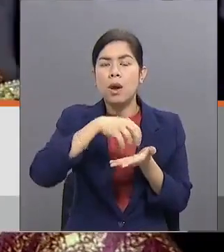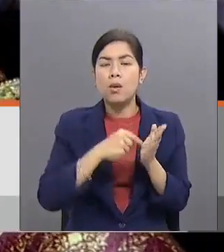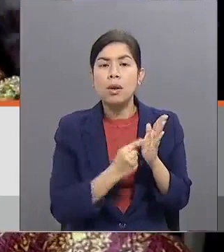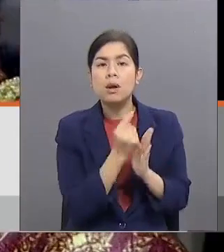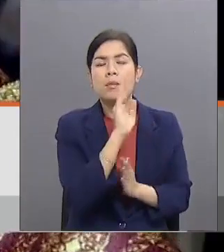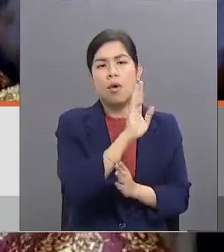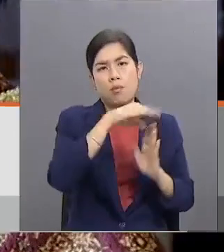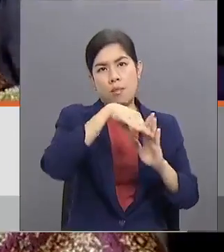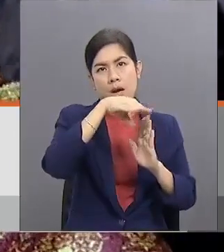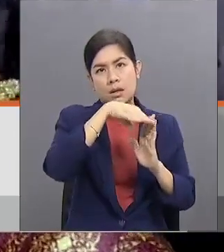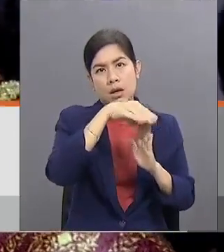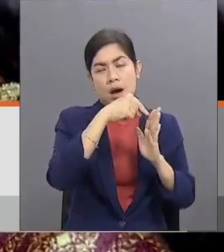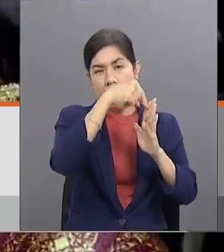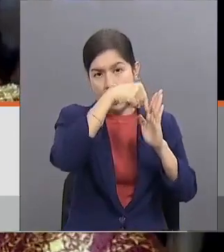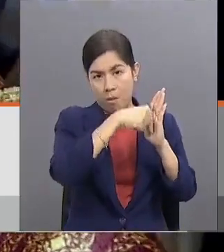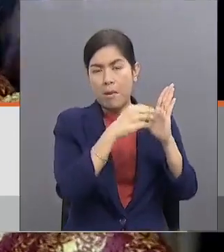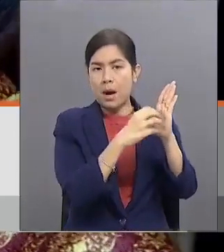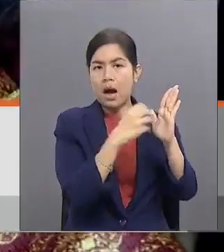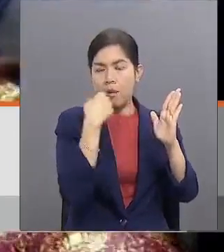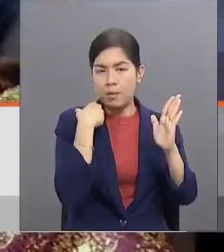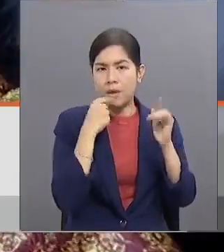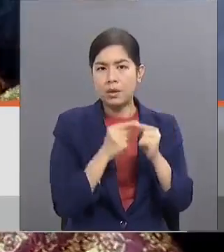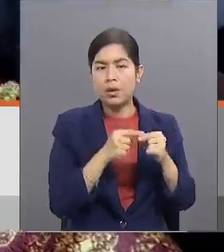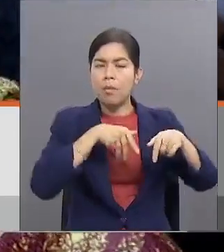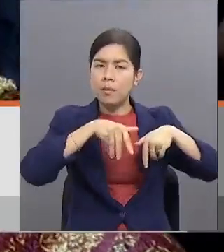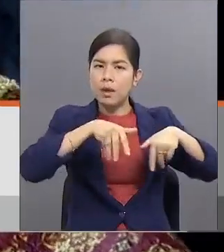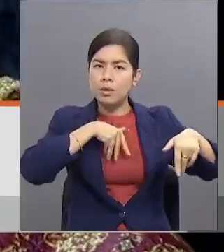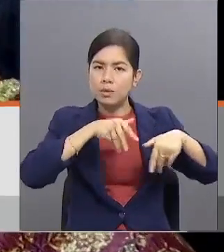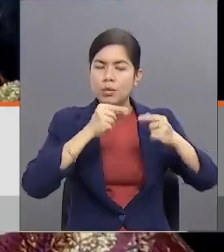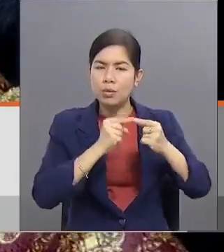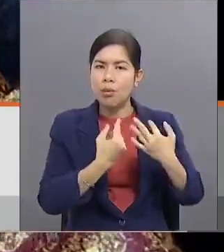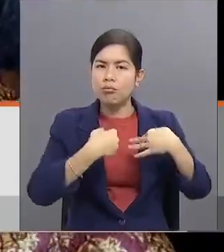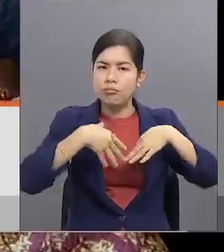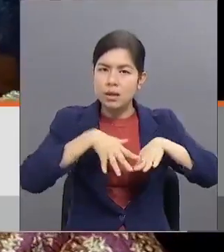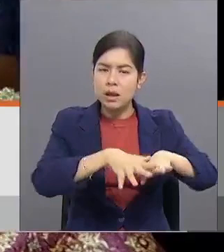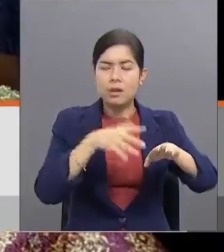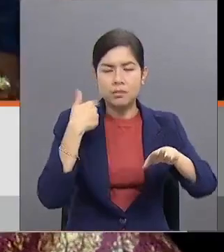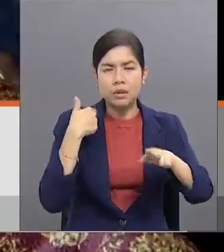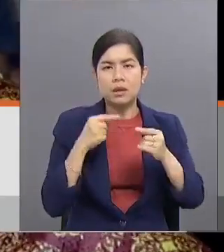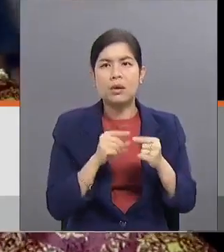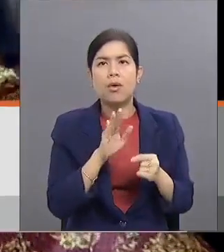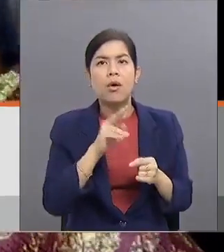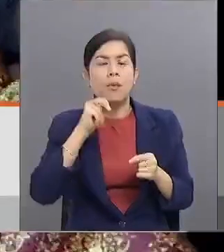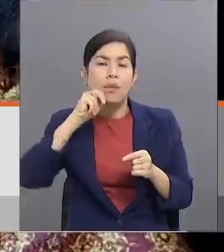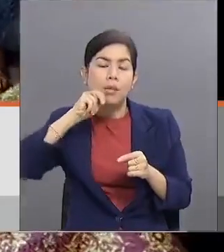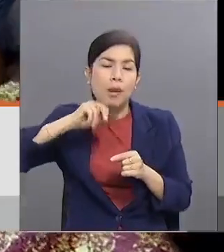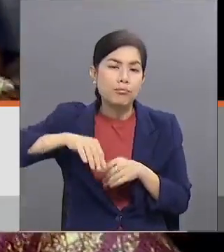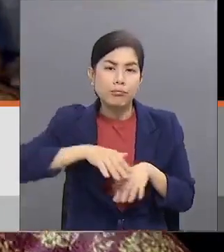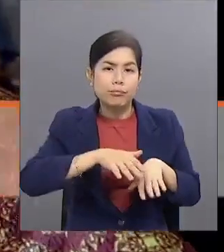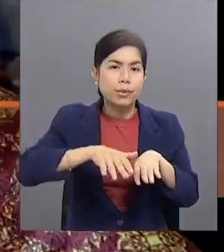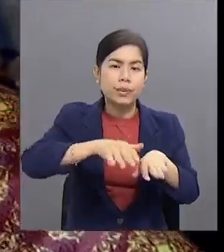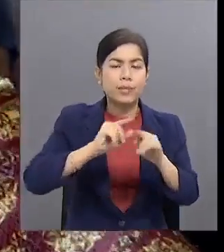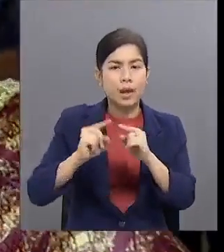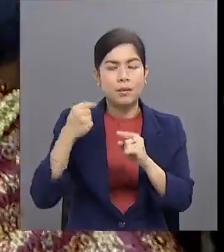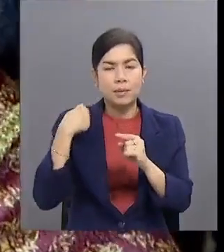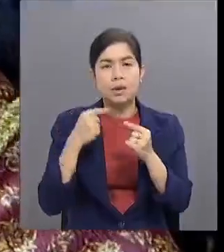จะโตมากับชีวิตที่อยู่ทางริมน้ำเป็นการบูรณาการของศาสตร์ต่างๆในสายมนุษยศาสตร์ไม่ว่าจะเป็นวรรณคดีไม่ว่าจะ